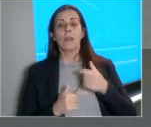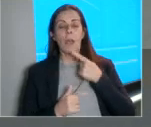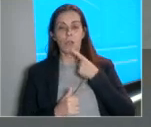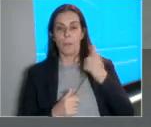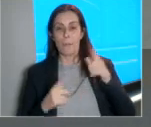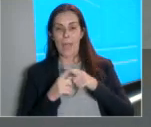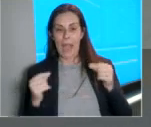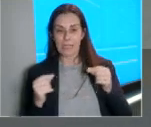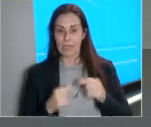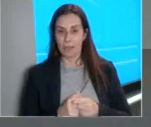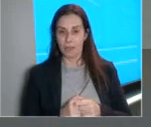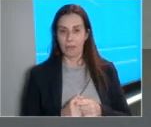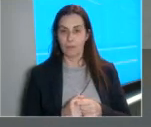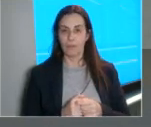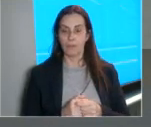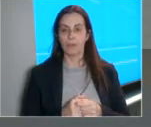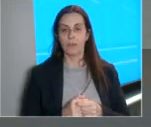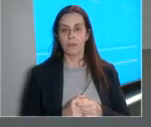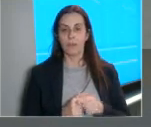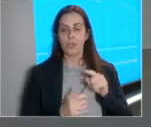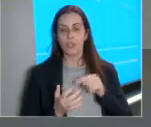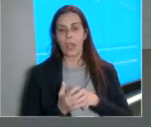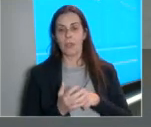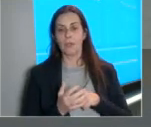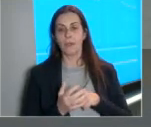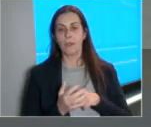דיווח עזתי לא מאומת, על כך